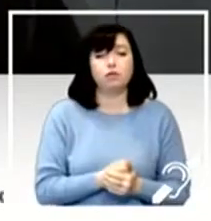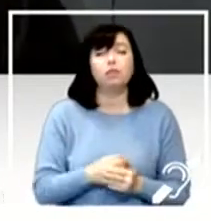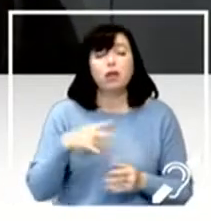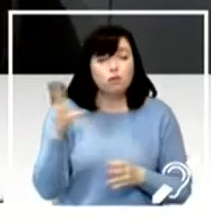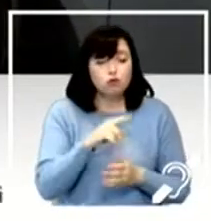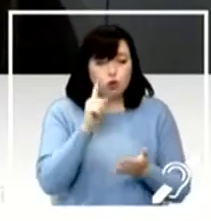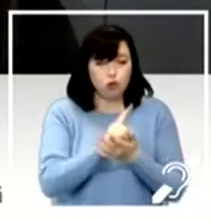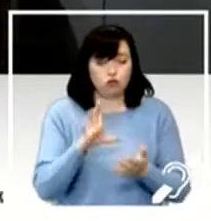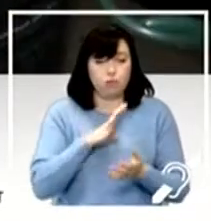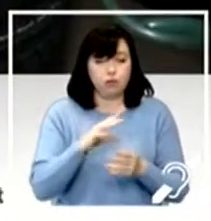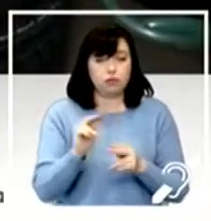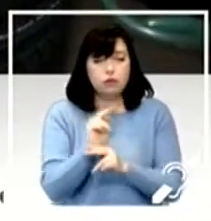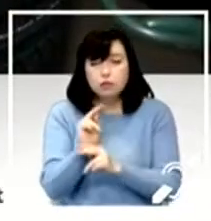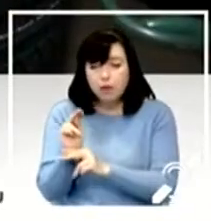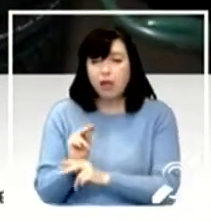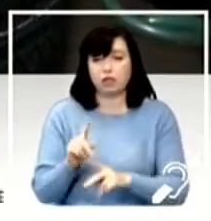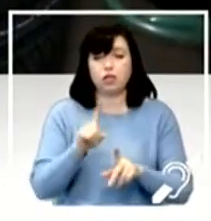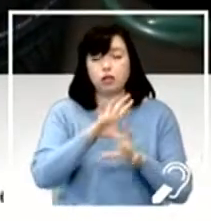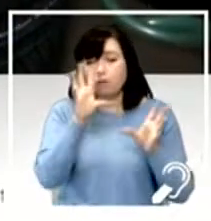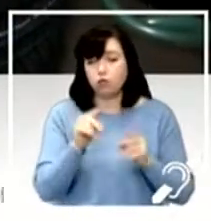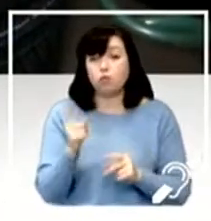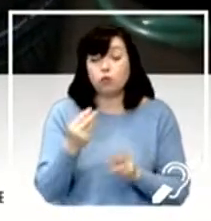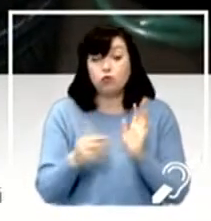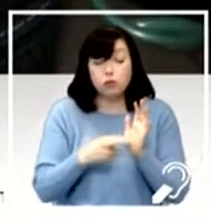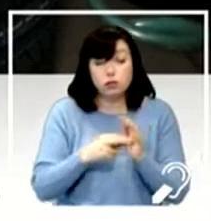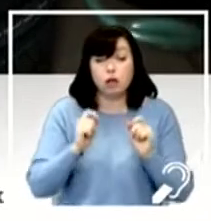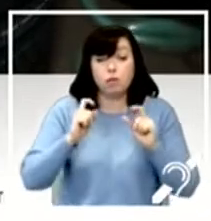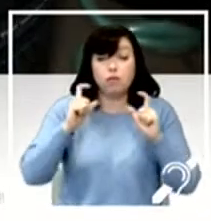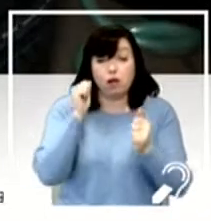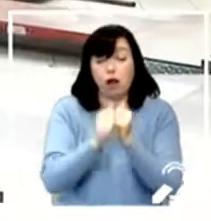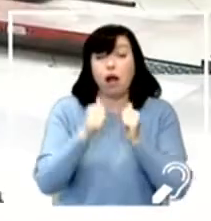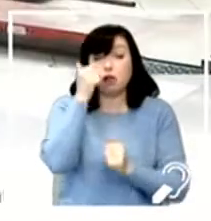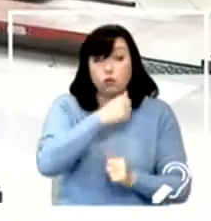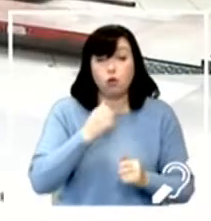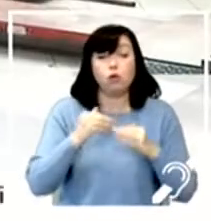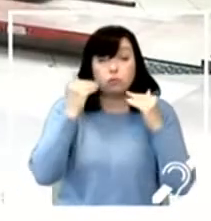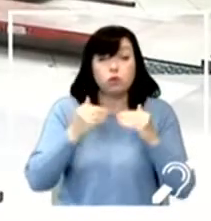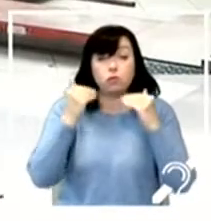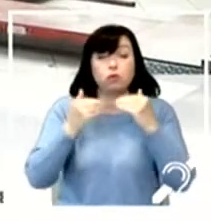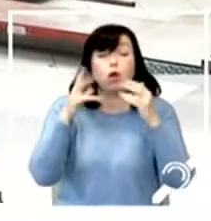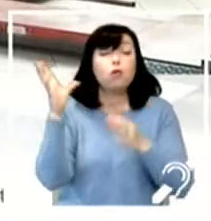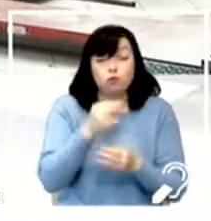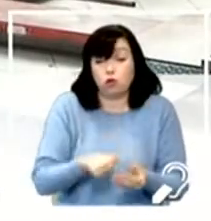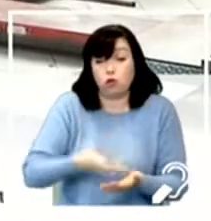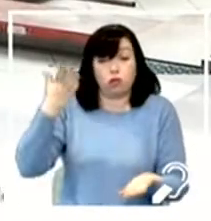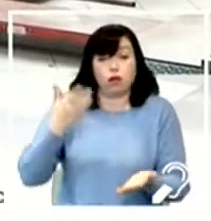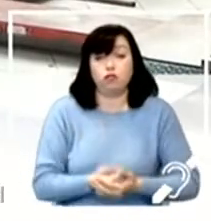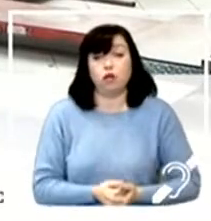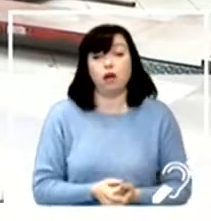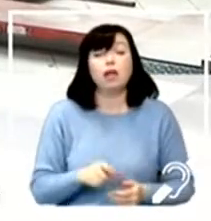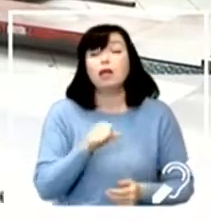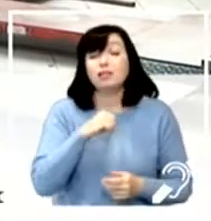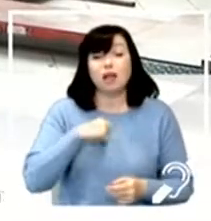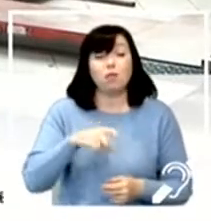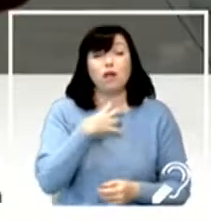asta în siguranță, ca autorul. Prețurile cresc în preț de an și trece mai scump și mai scump, cred că scumpești tot. Cel mai important